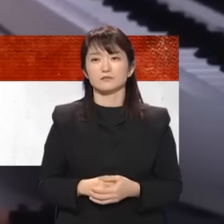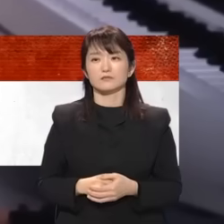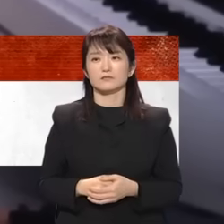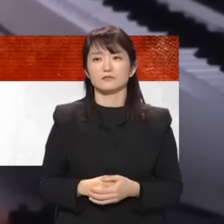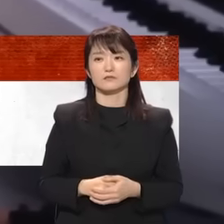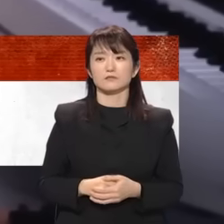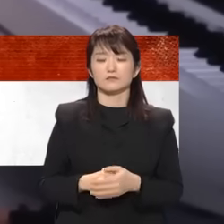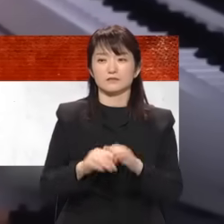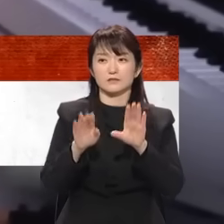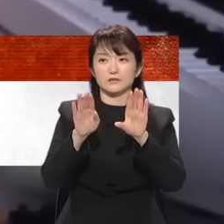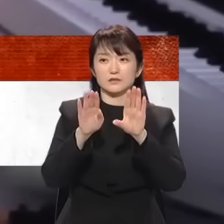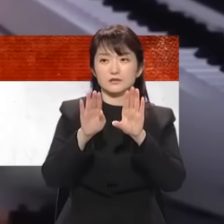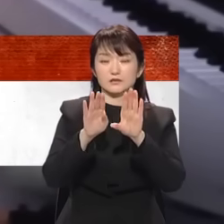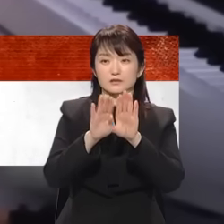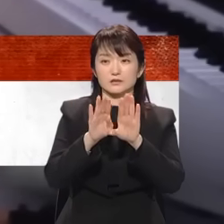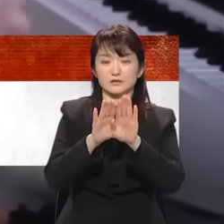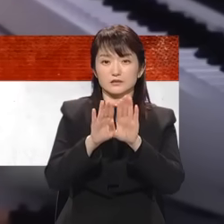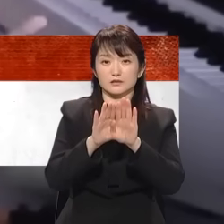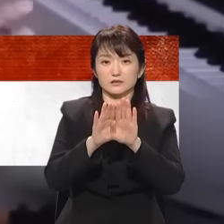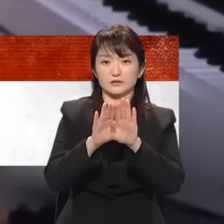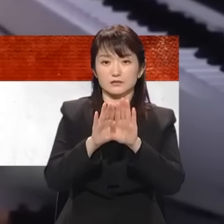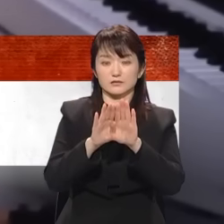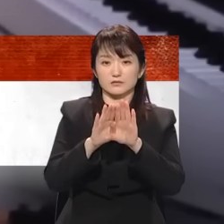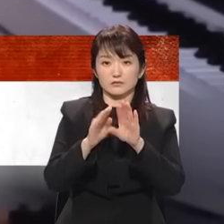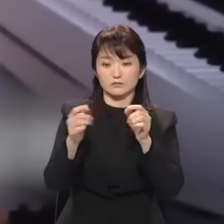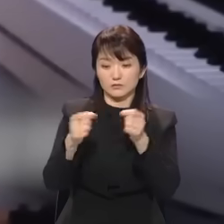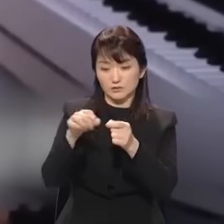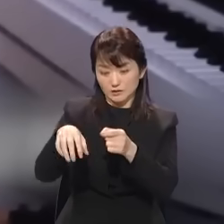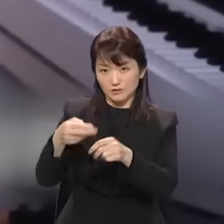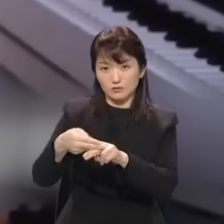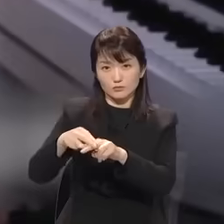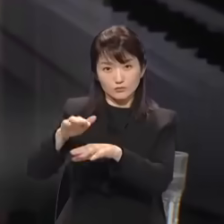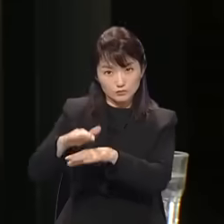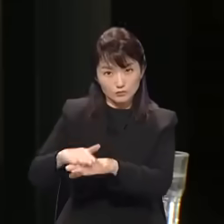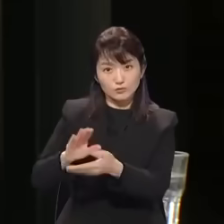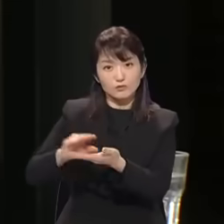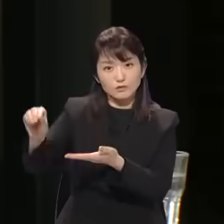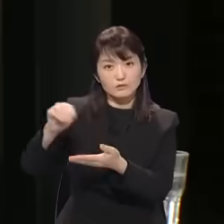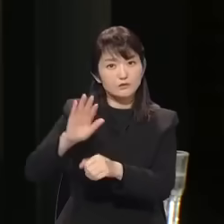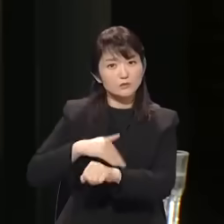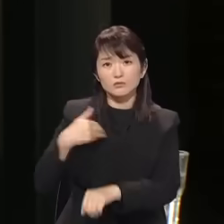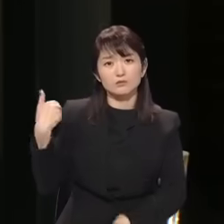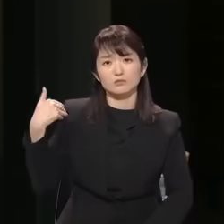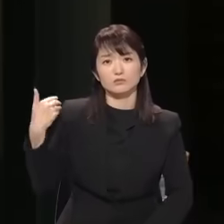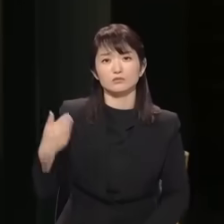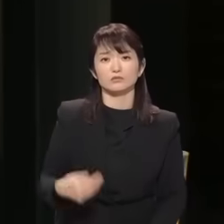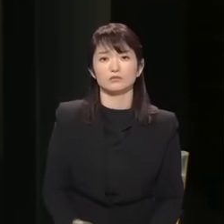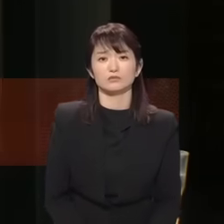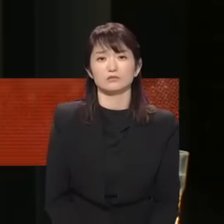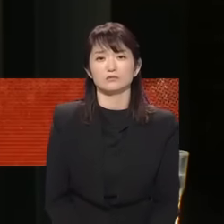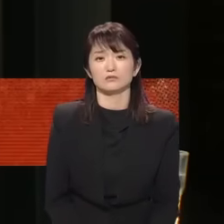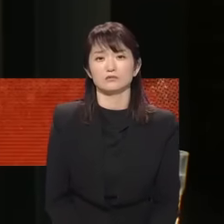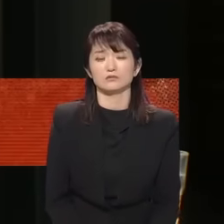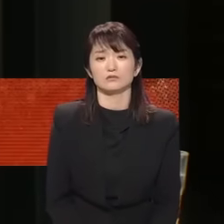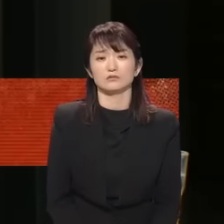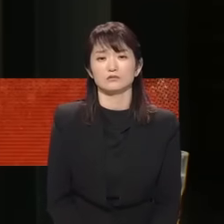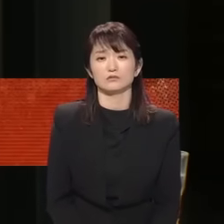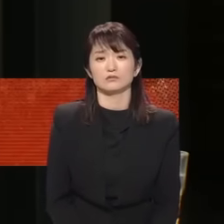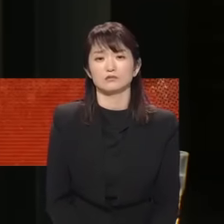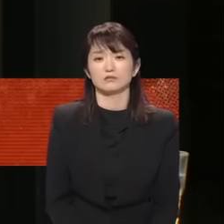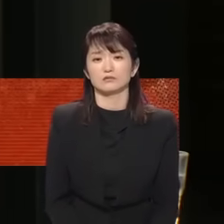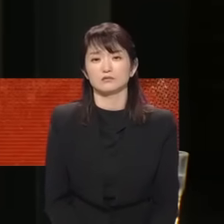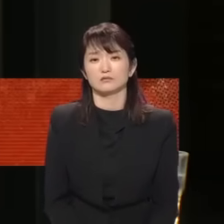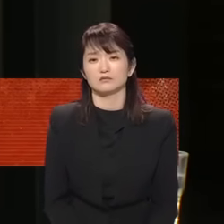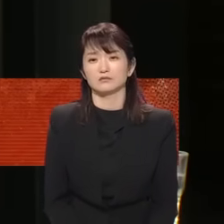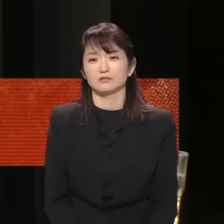가셨더라구요 그니까 잘못된 건지를 모르는 거야 잘못된 건지를 모르는 겁니다